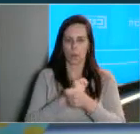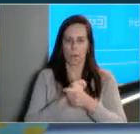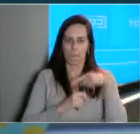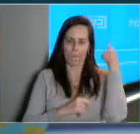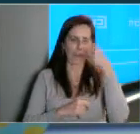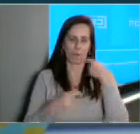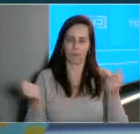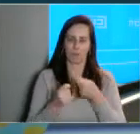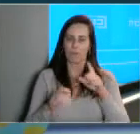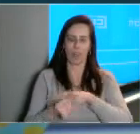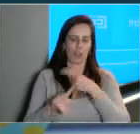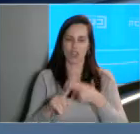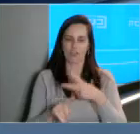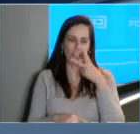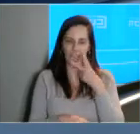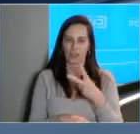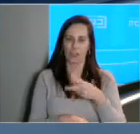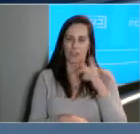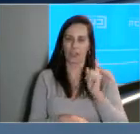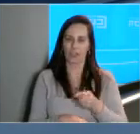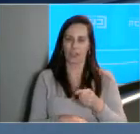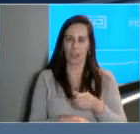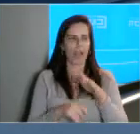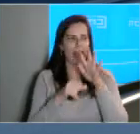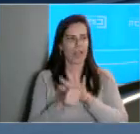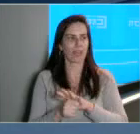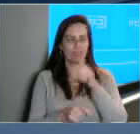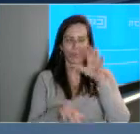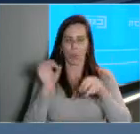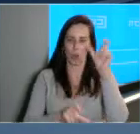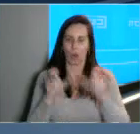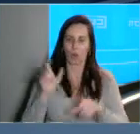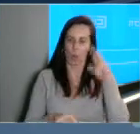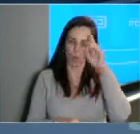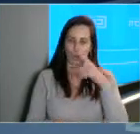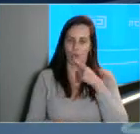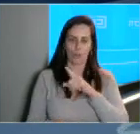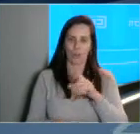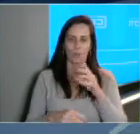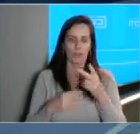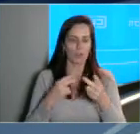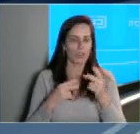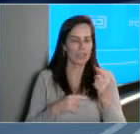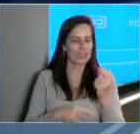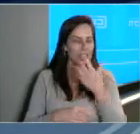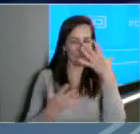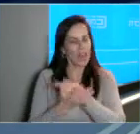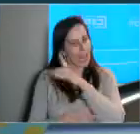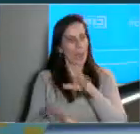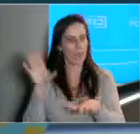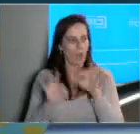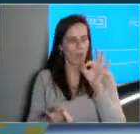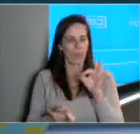תדמיתי בקמפיין הזה. אם עד עכשיו ראינו שצריך להלחיץ את מצביע הליכוד, הוא אומר להם, חבר'ה, זה עוד רגע פה, צאו